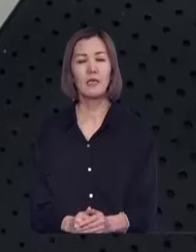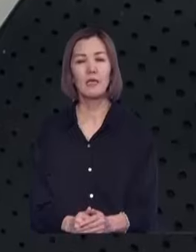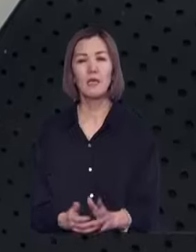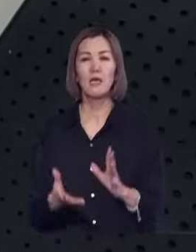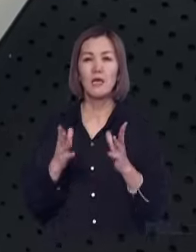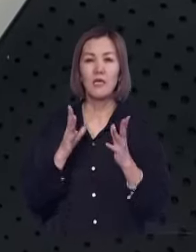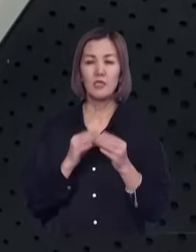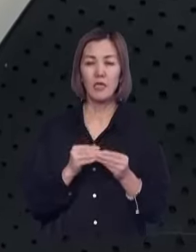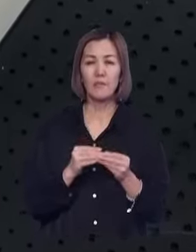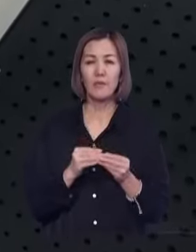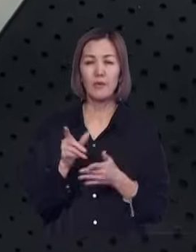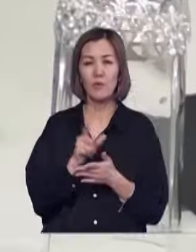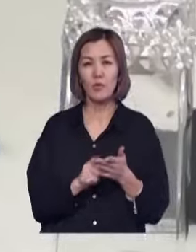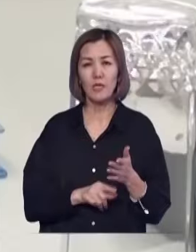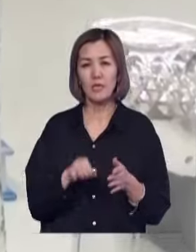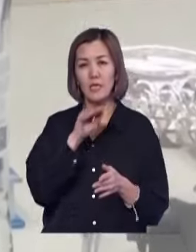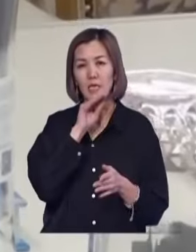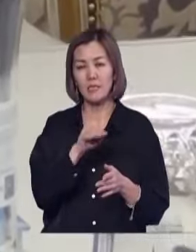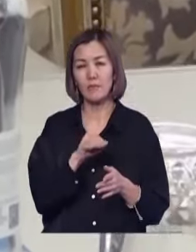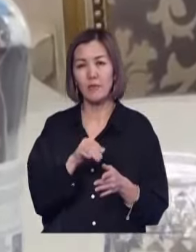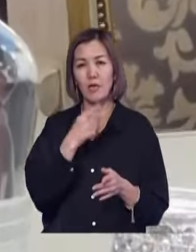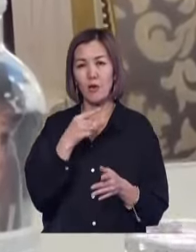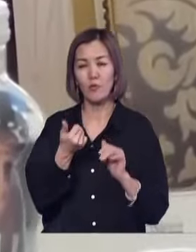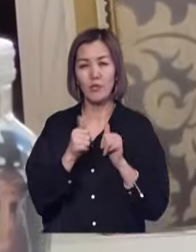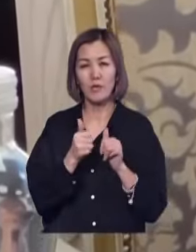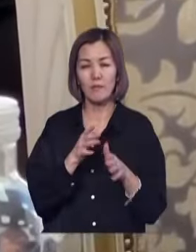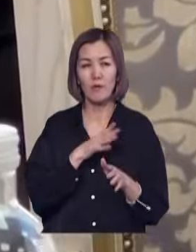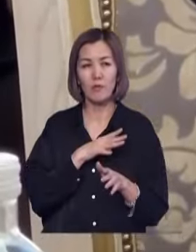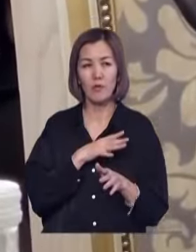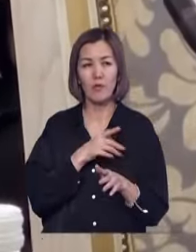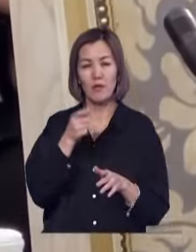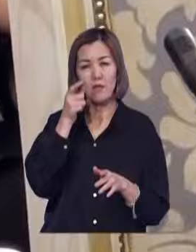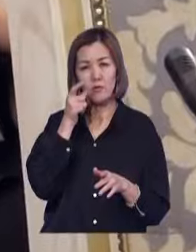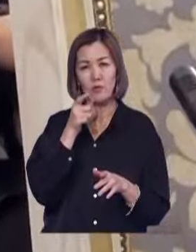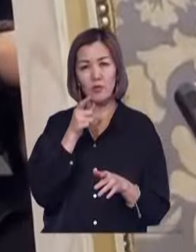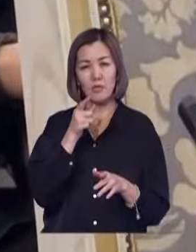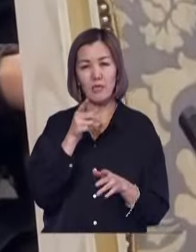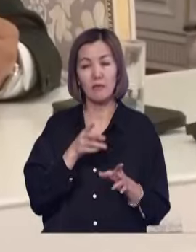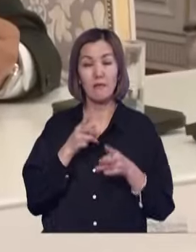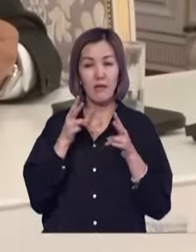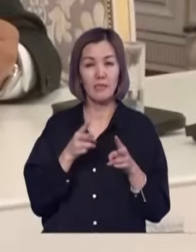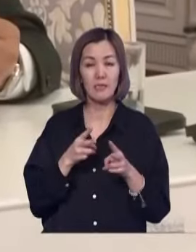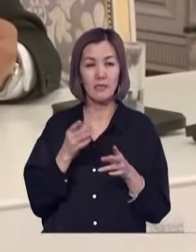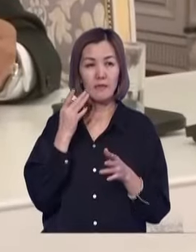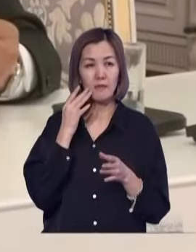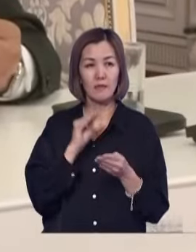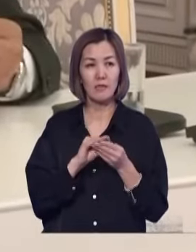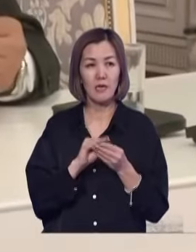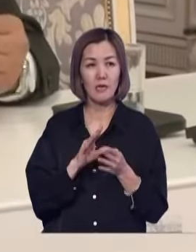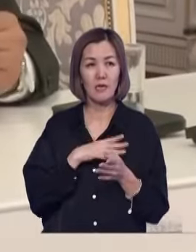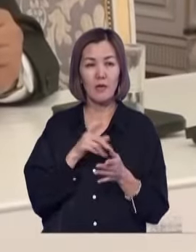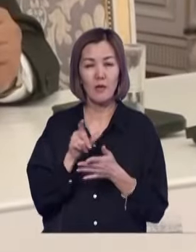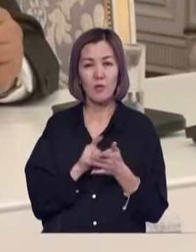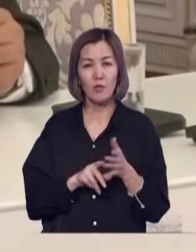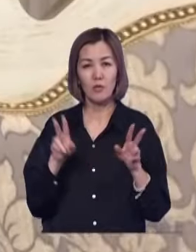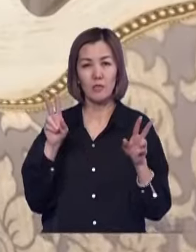Жалпы жинақтағы өлеңдер кәсіби көркем аударма болғандықтан түрік тілінде де нәзіктігін, өзіне тән бояуын жоғалтпаған. Ондағы